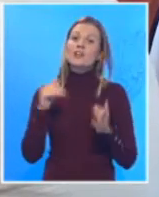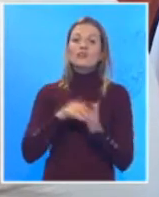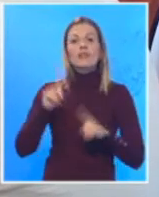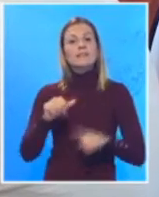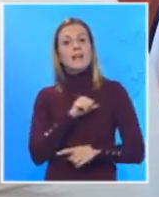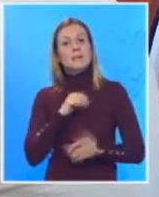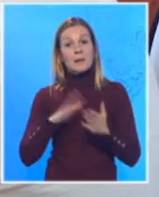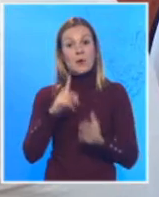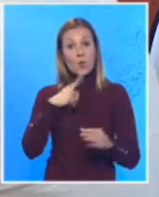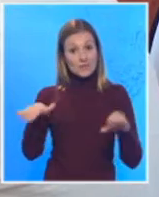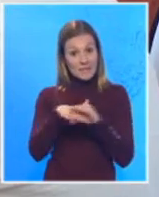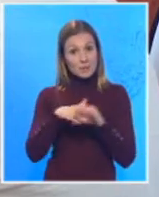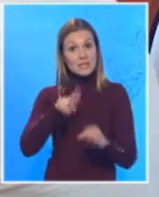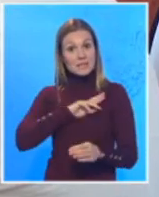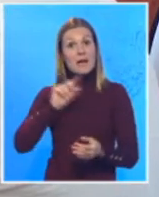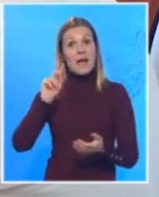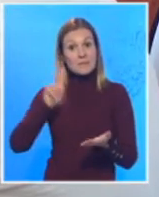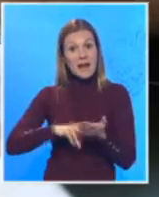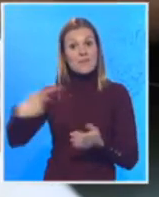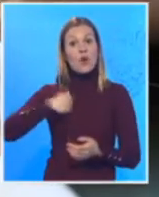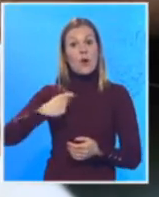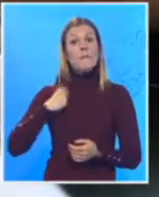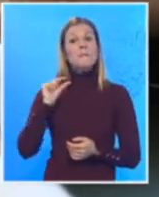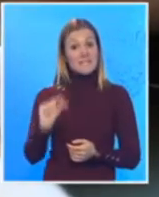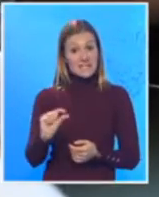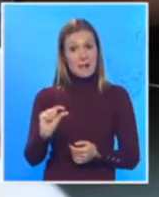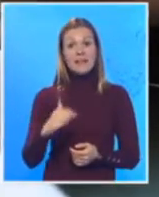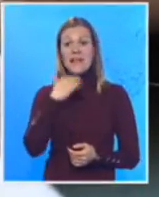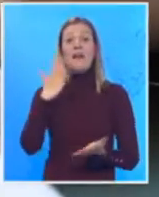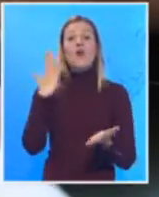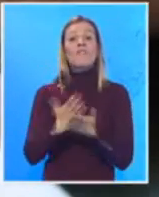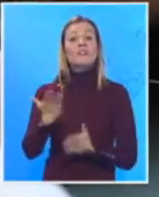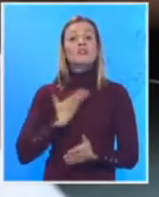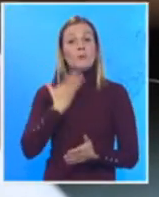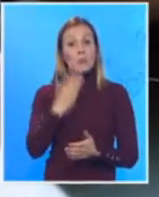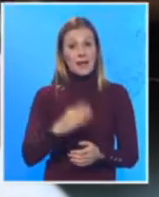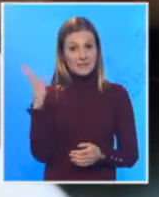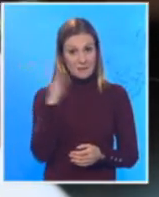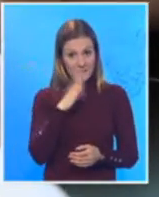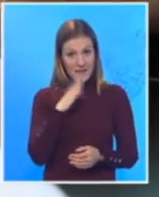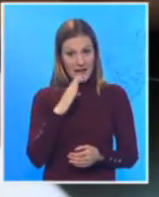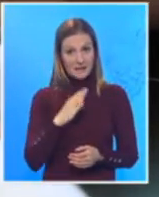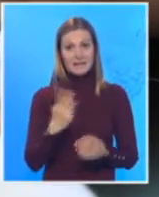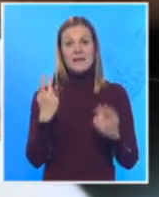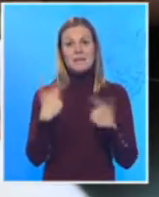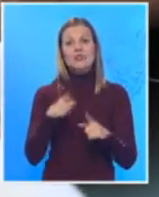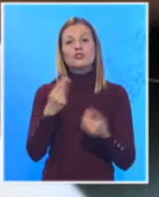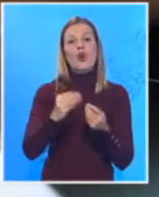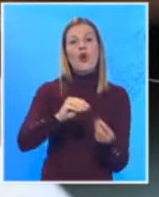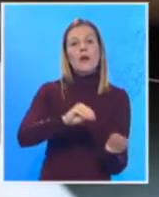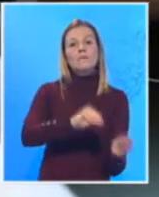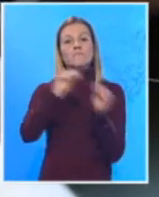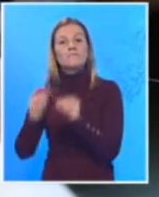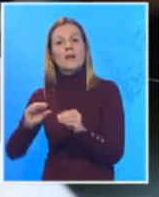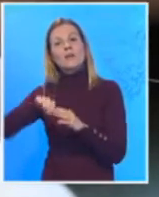li zaposleni imaju pravo na minimalac kojim je poslodavac isplatio plate za mart, odnosno može li se ta plata preknjižiti za neki mesec